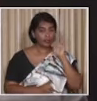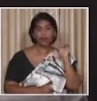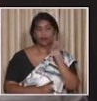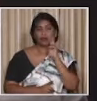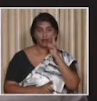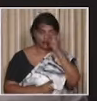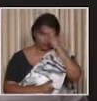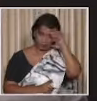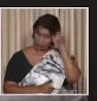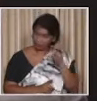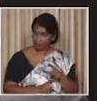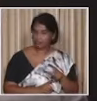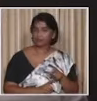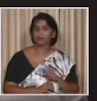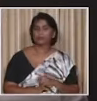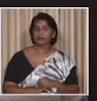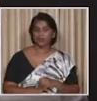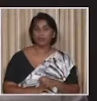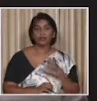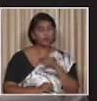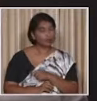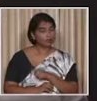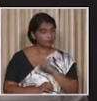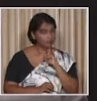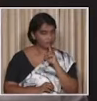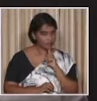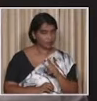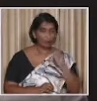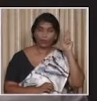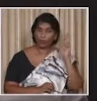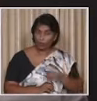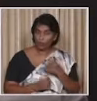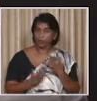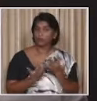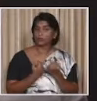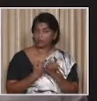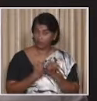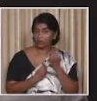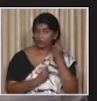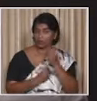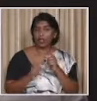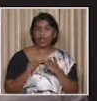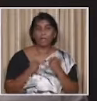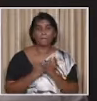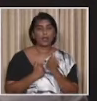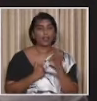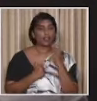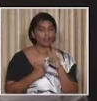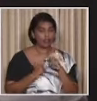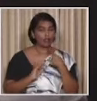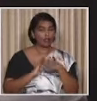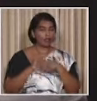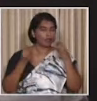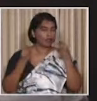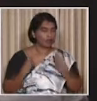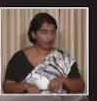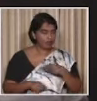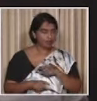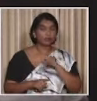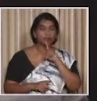වික්‍රමසිංහ මැතිතුමා මේ තියෙන ජයග්‍රහණ ලබා දුන්නේ අප්‍රේල් මාසේ 12 වෙනිදා මේ රට